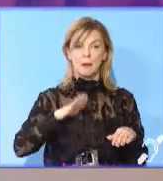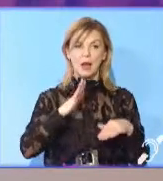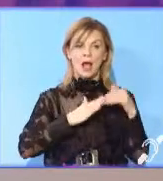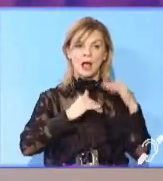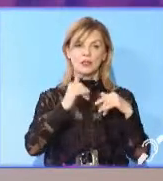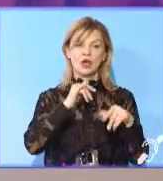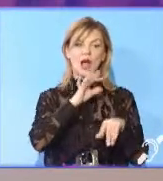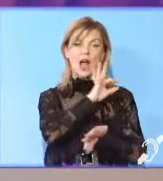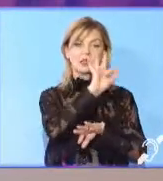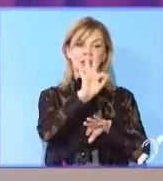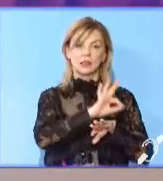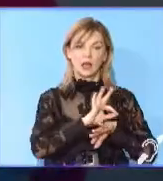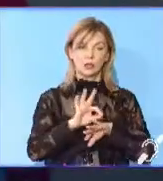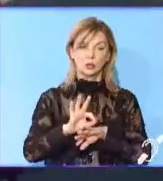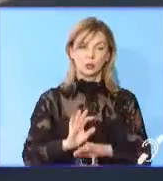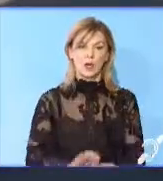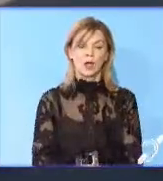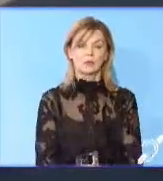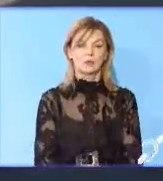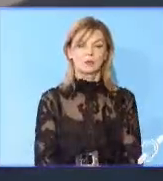arhitectură.